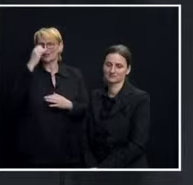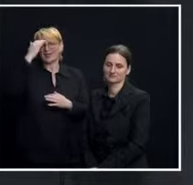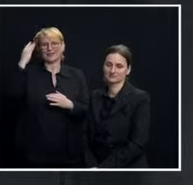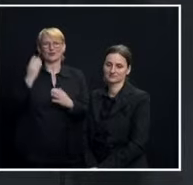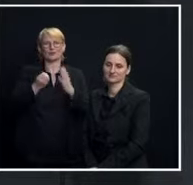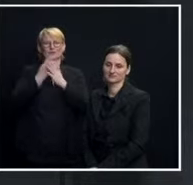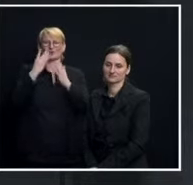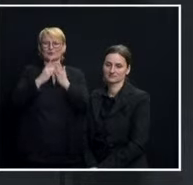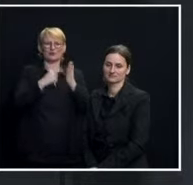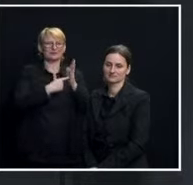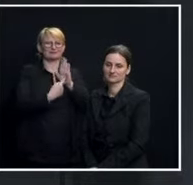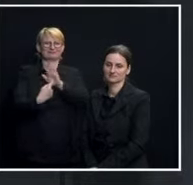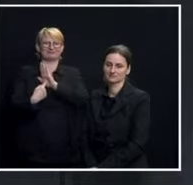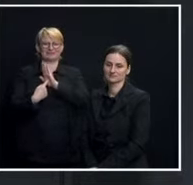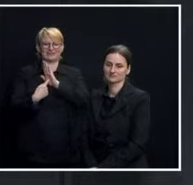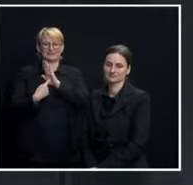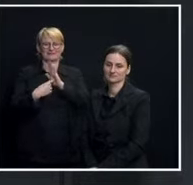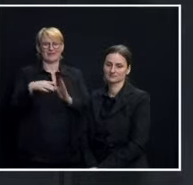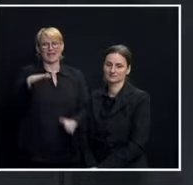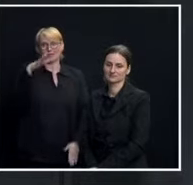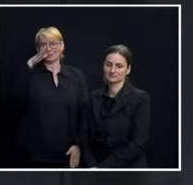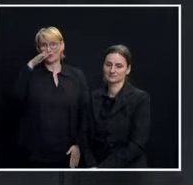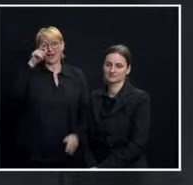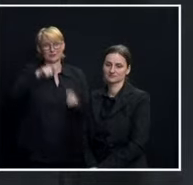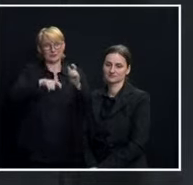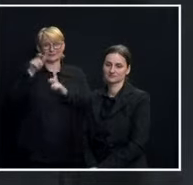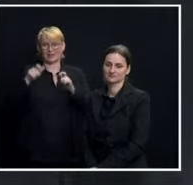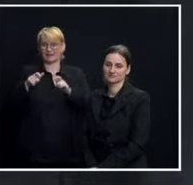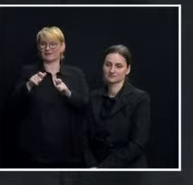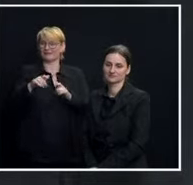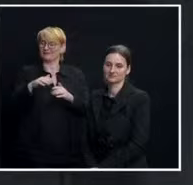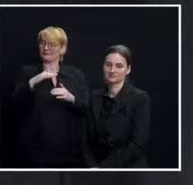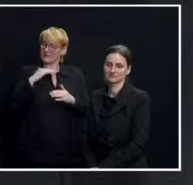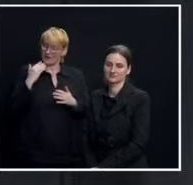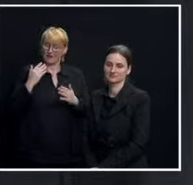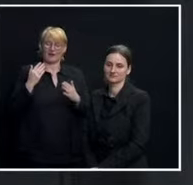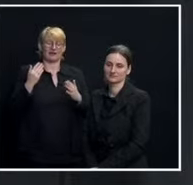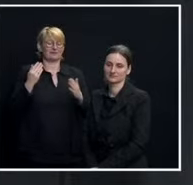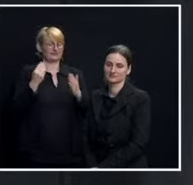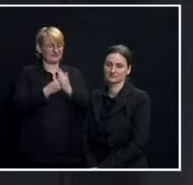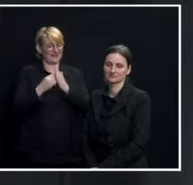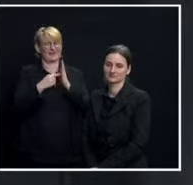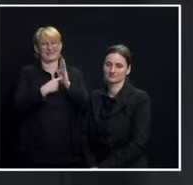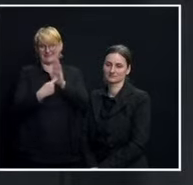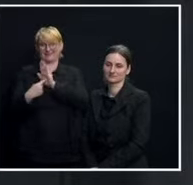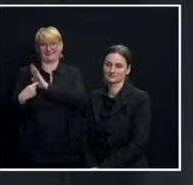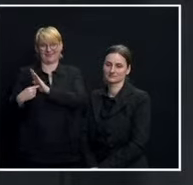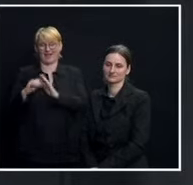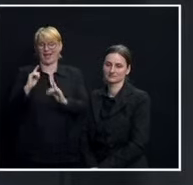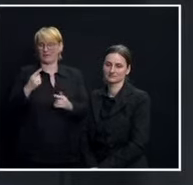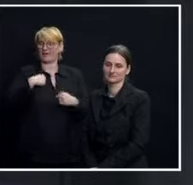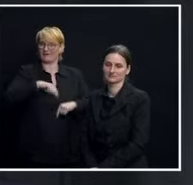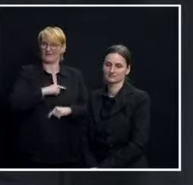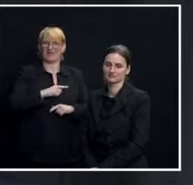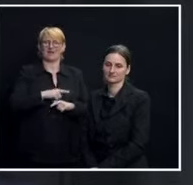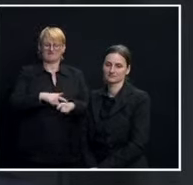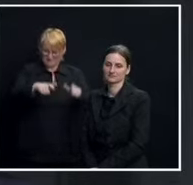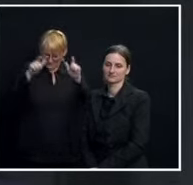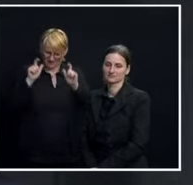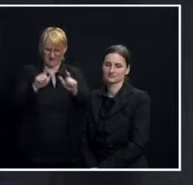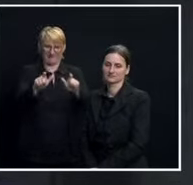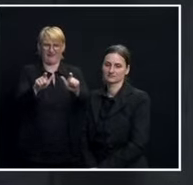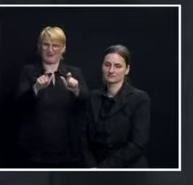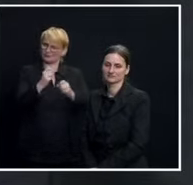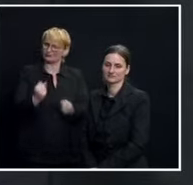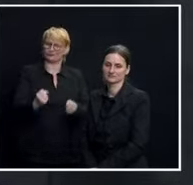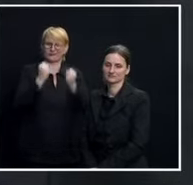Erinnerungskultur. Ja, die Nationalsozialisten haben viele Zeichen gesetzt. Heute setzen wir ein starkes Zeichen dagegen. Und jetzt hören